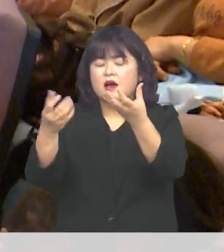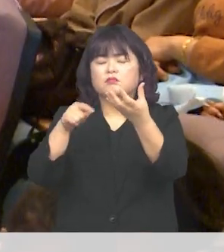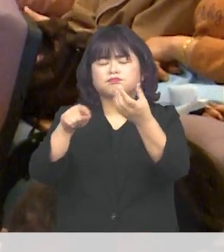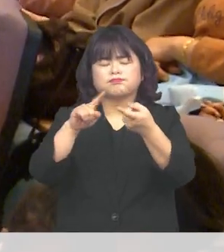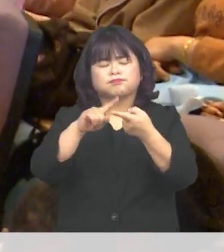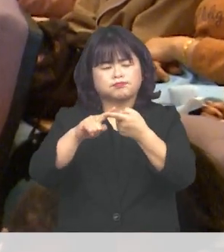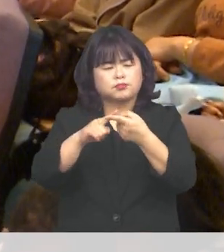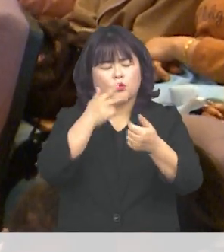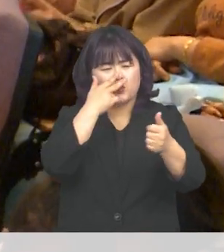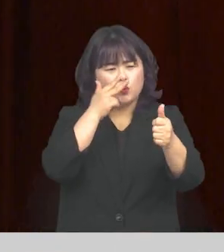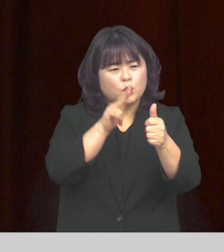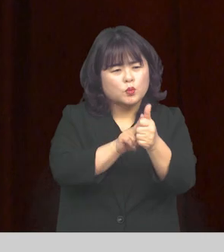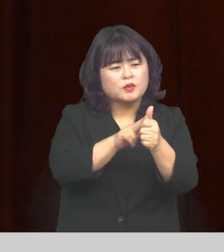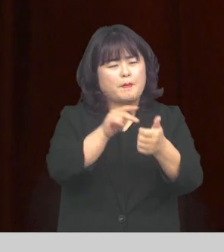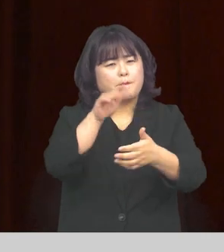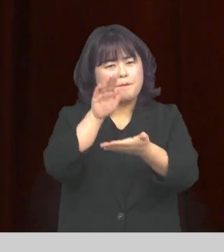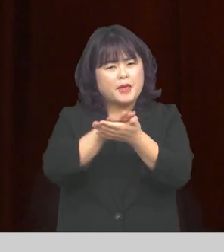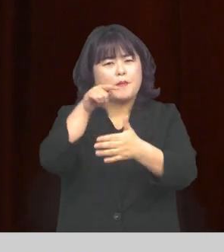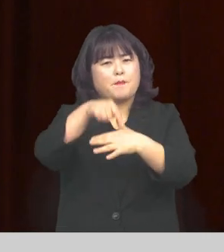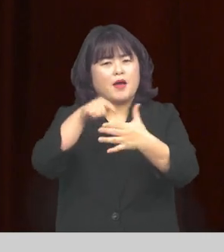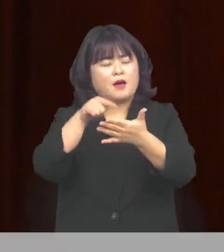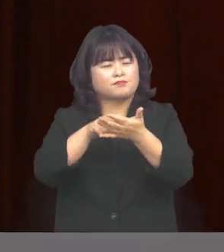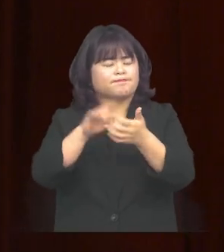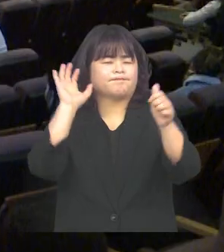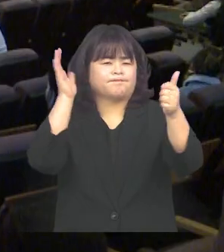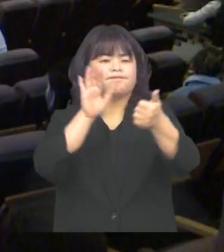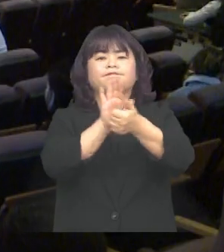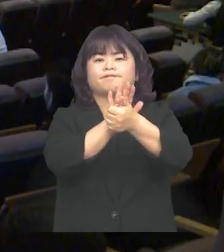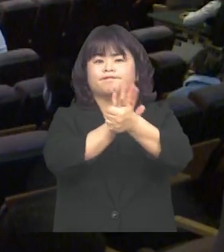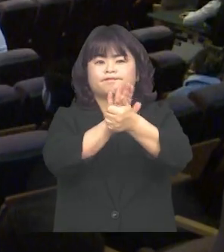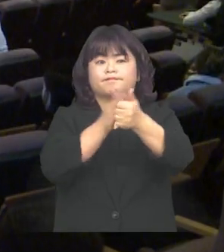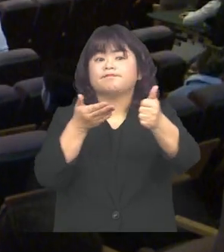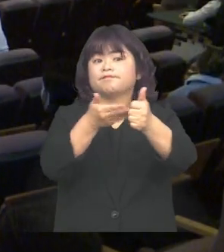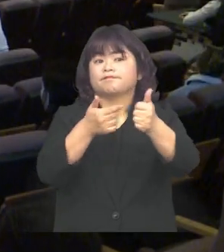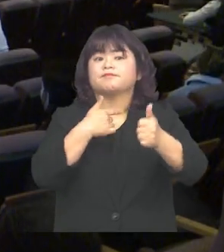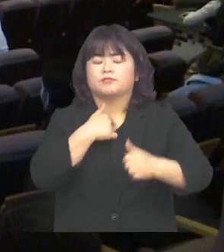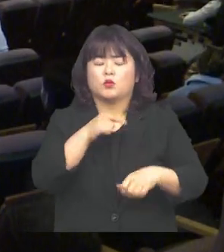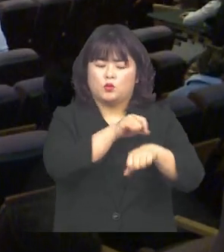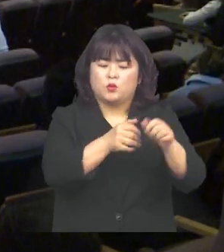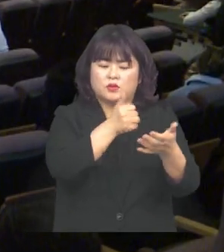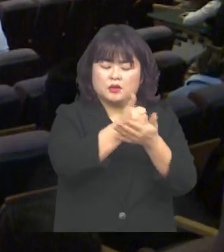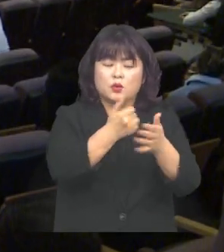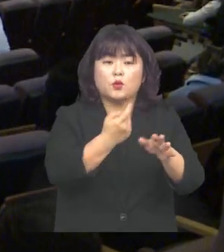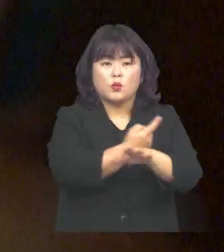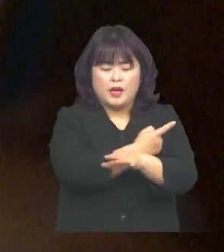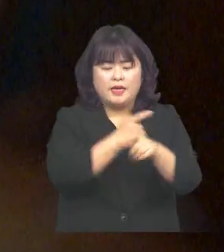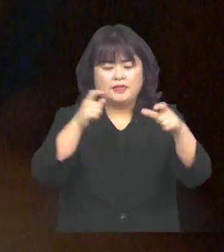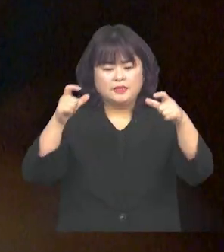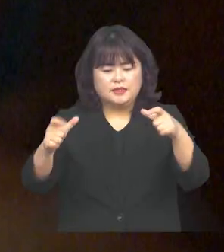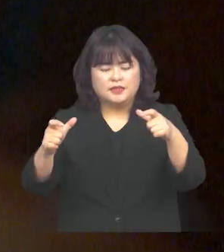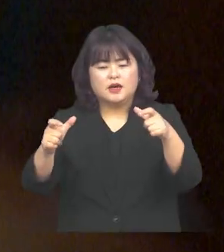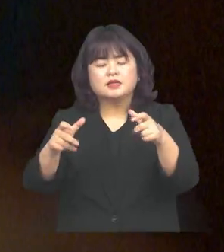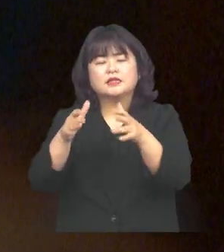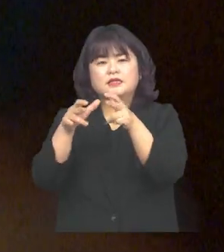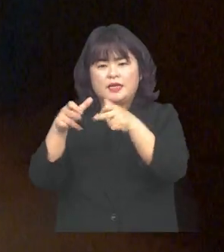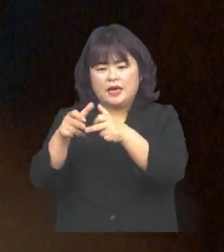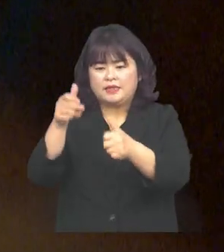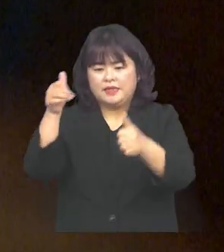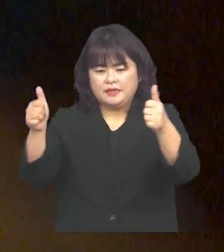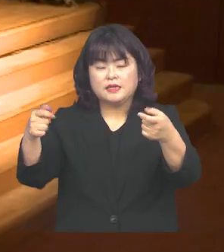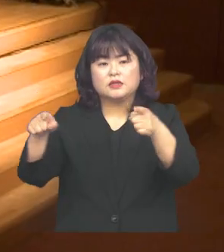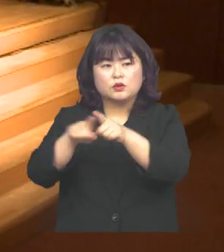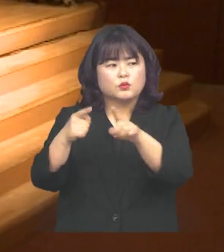장애인 예술인들의 도전과 열정을 응원했습니다. 이날 행사엔 이상일 용인특례시장을 비롯해 지역 장애인